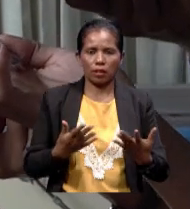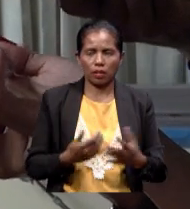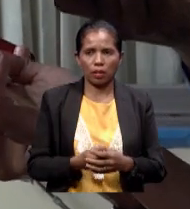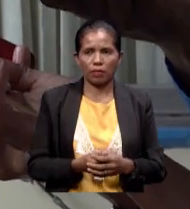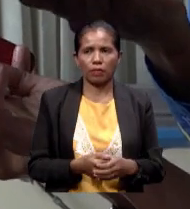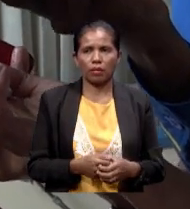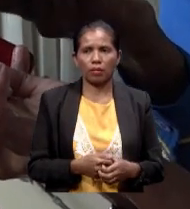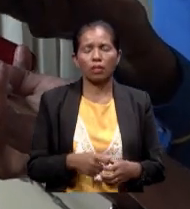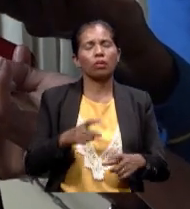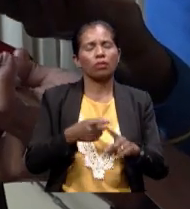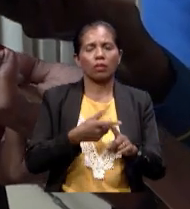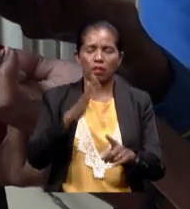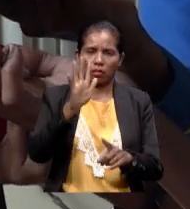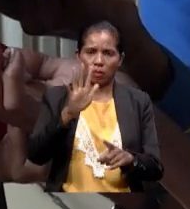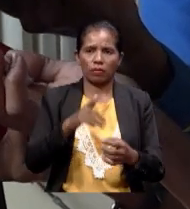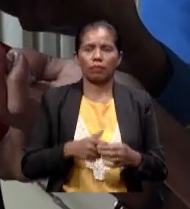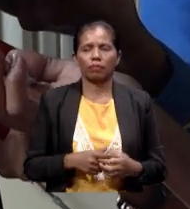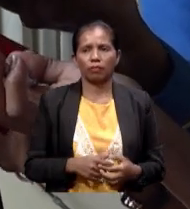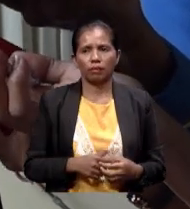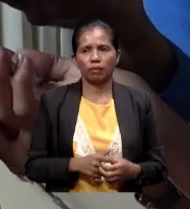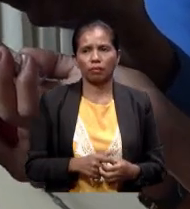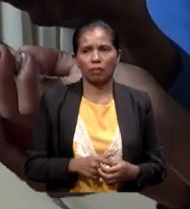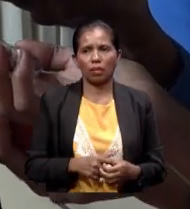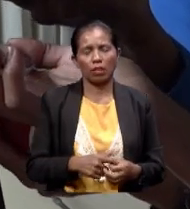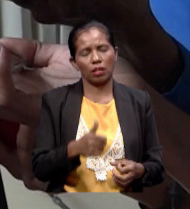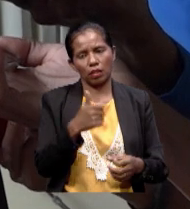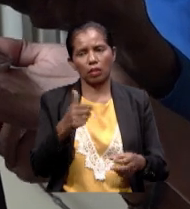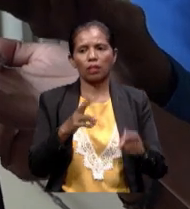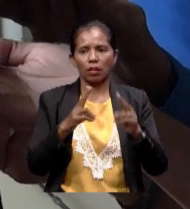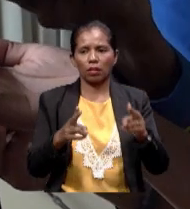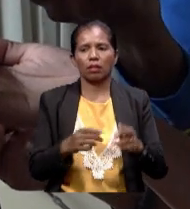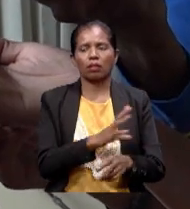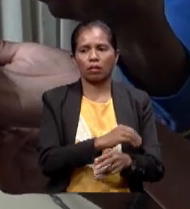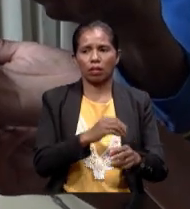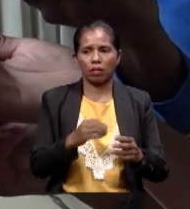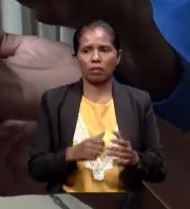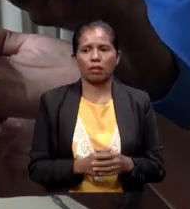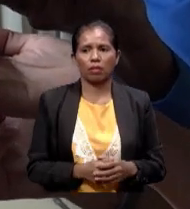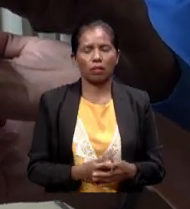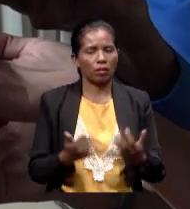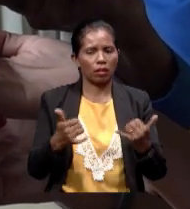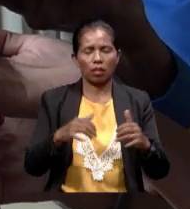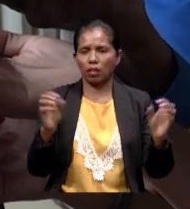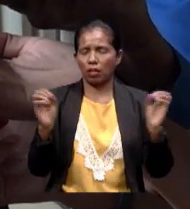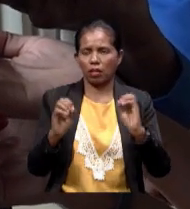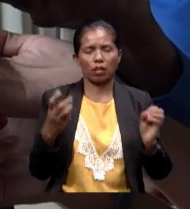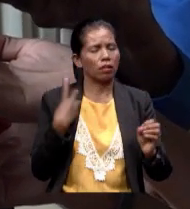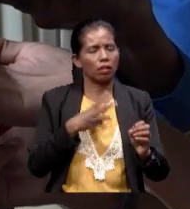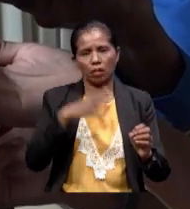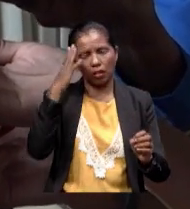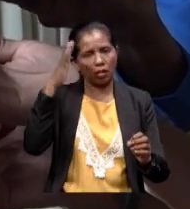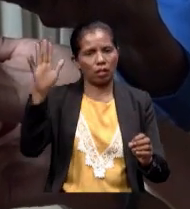ona, pulan lima ona, ya buat sel-sel ke nilai, si primeras interrogatoria si nilai, ida nilai halio, ita la, la rona buat